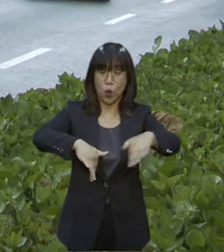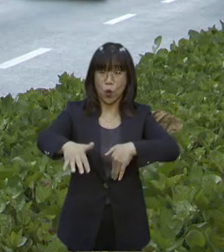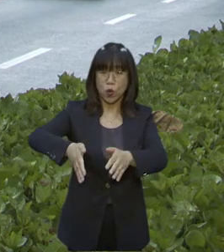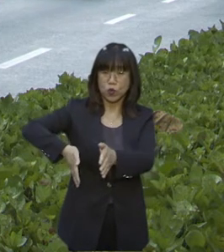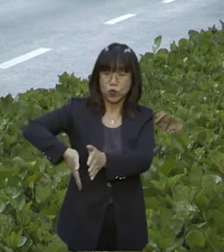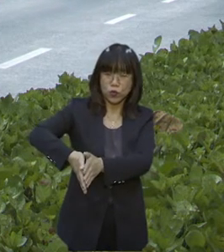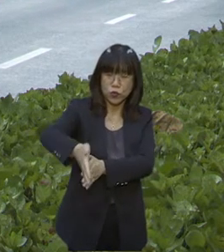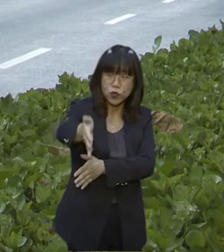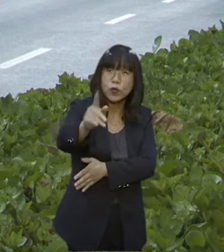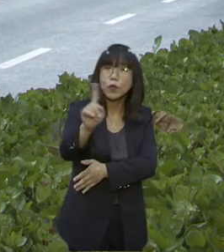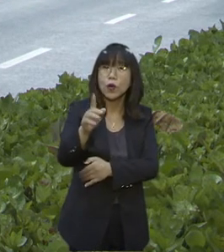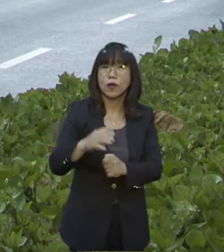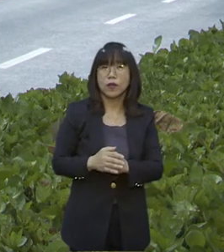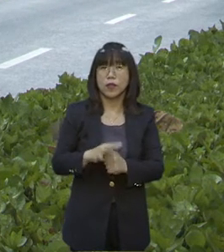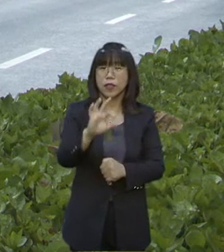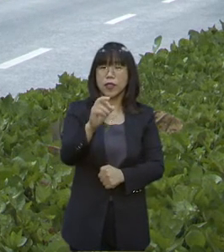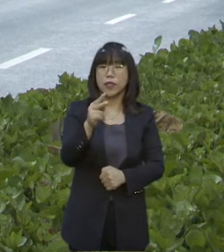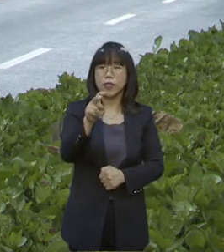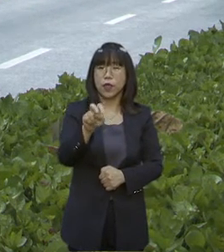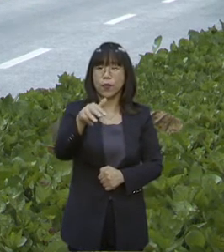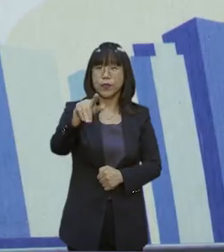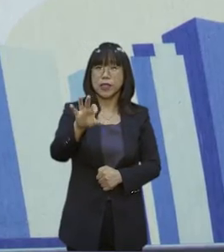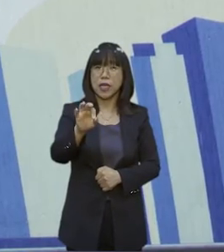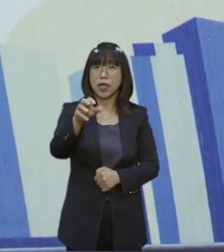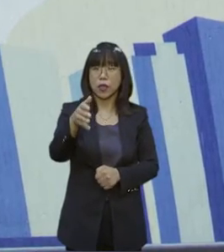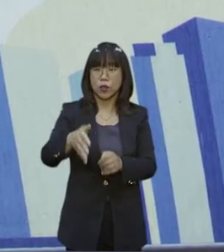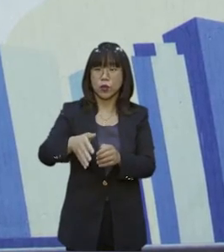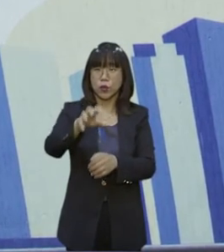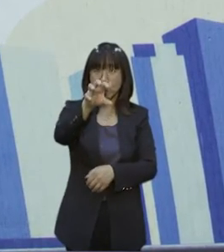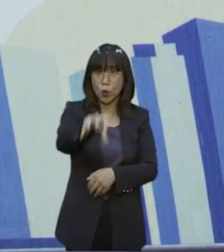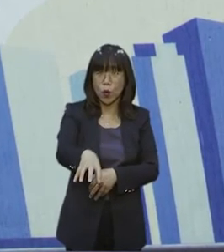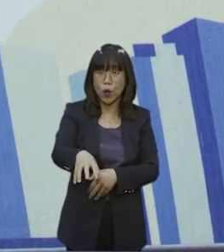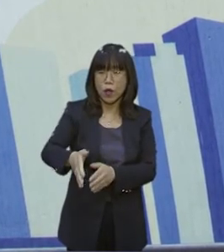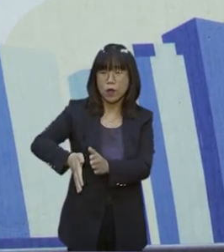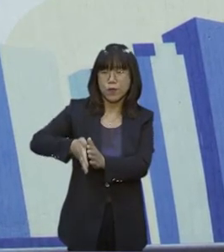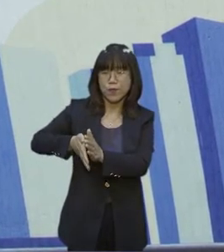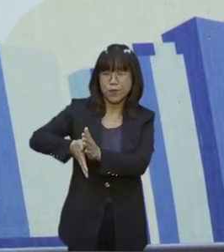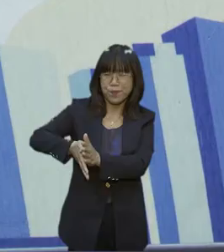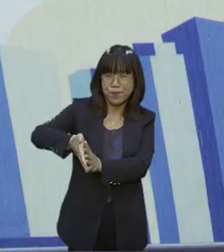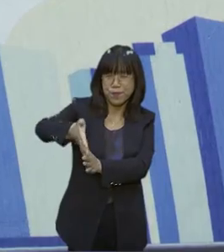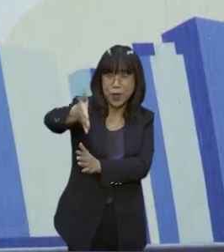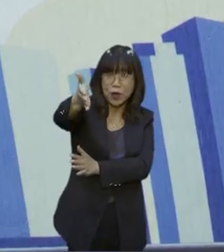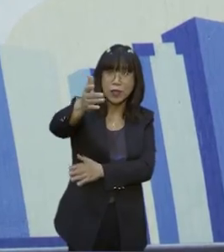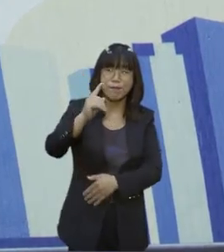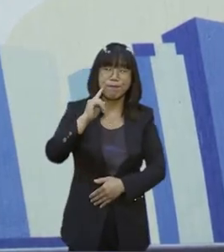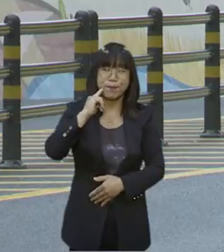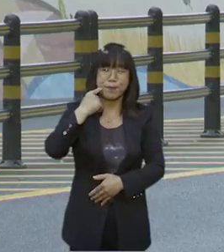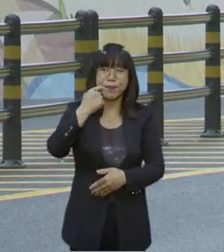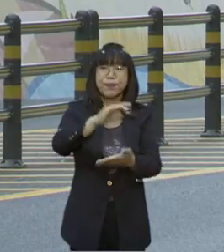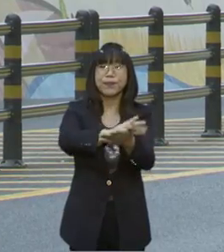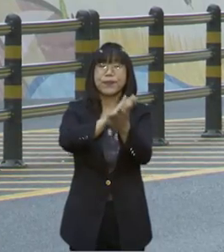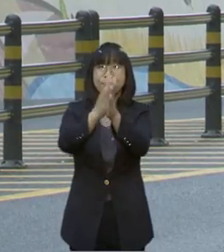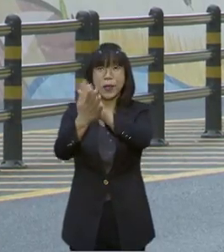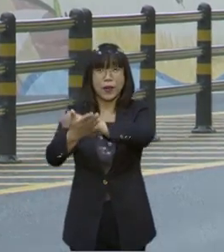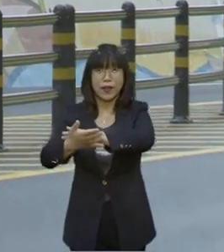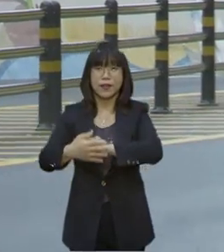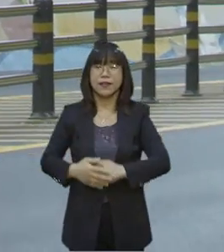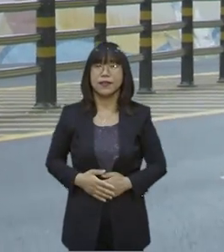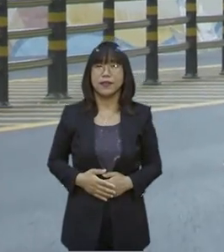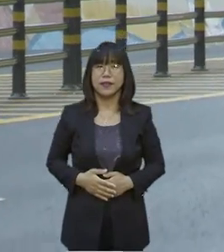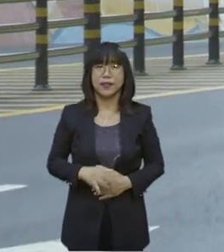도로를 따라 서 있는 염창동의 대형 옹벽, 삭막했던 옹벽이 화사한 색채 예술 작품으로